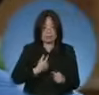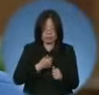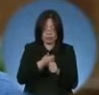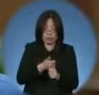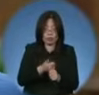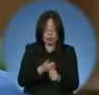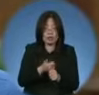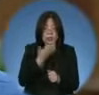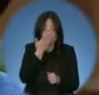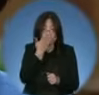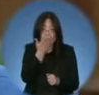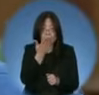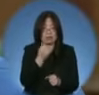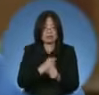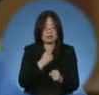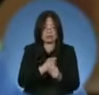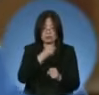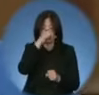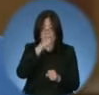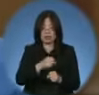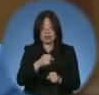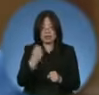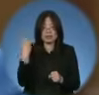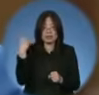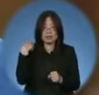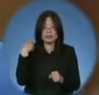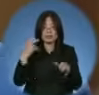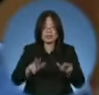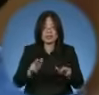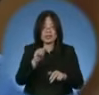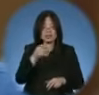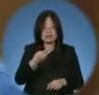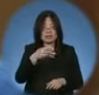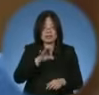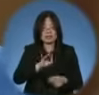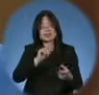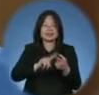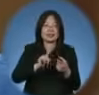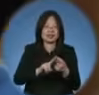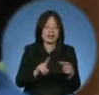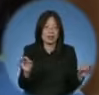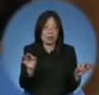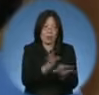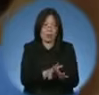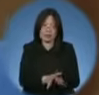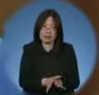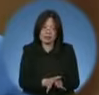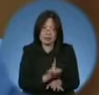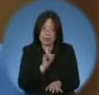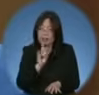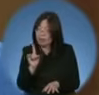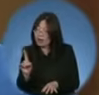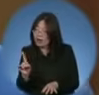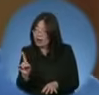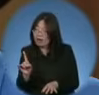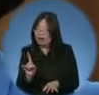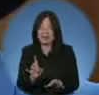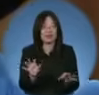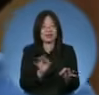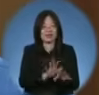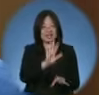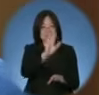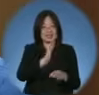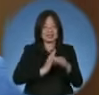자기가 넘어가야 되는 건데. 그래서 책임지고 저는 지금 힐링을 없애자. 없애는 건 아니고